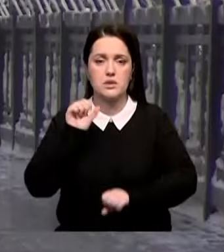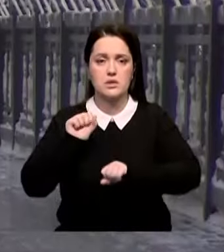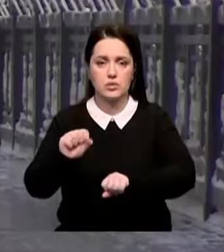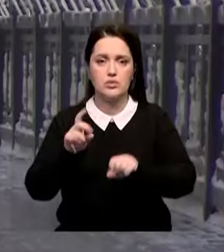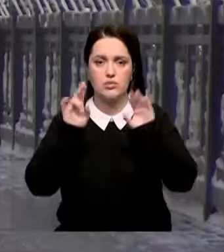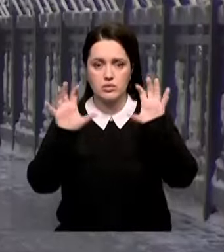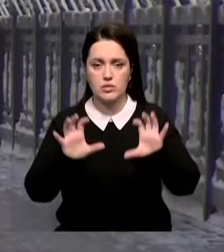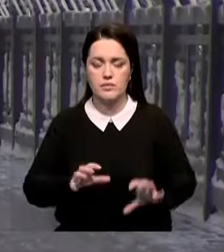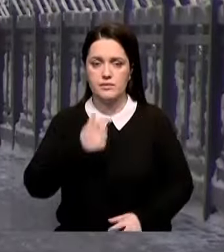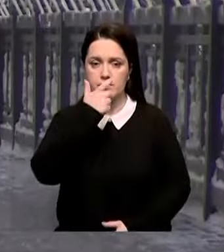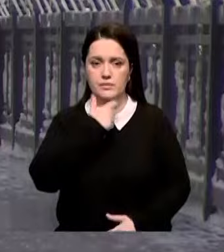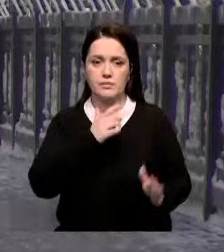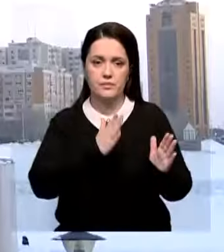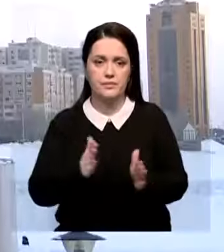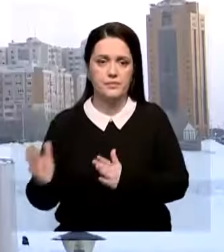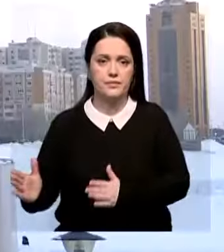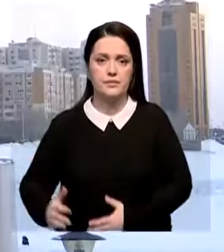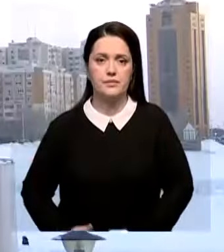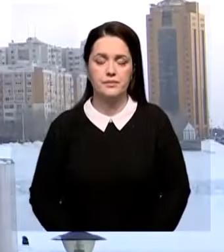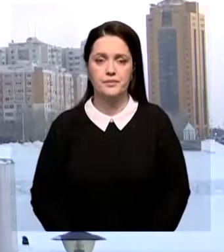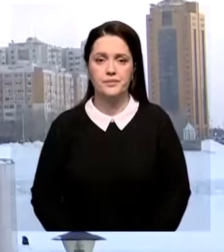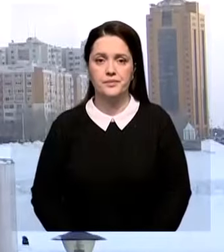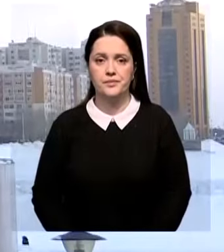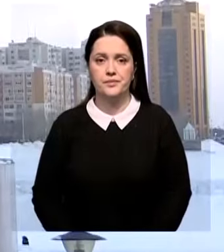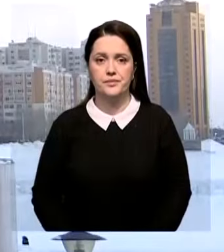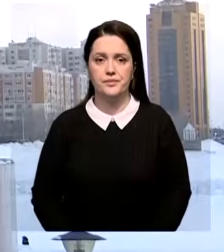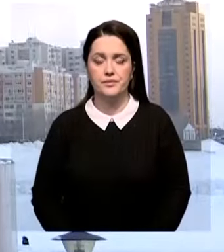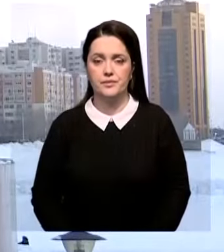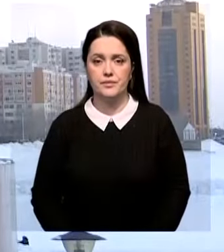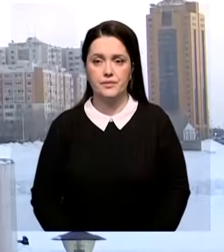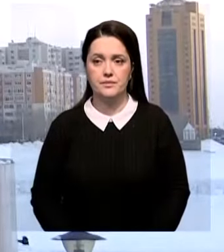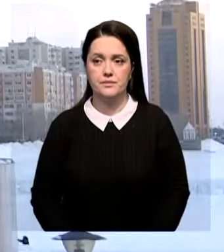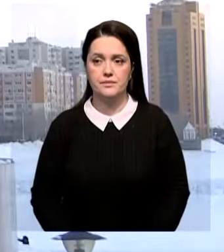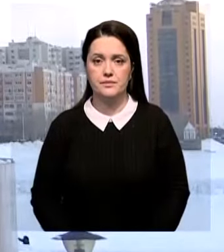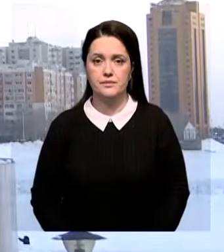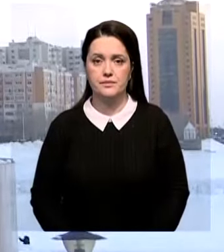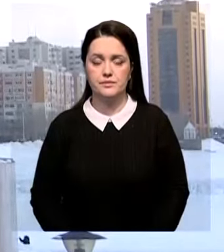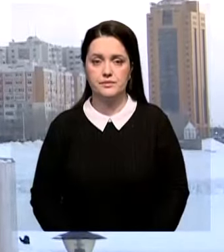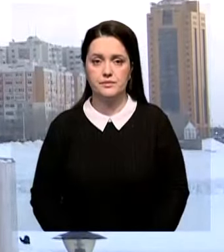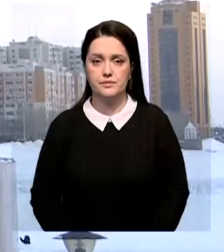закона и порядка. Динара Жанбатырова, Ануар Абдрахманов, Арман Акшабаев, 24 КЗ.